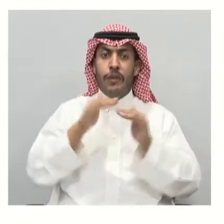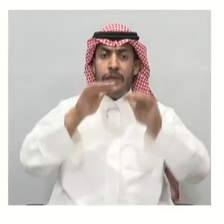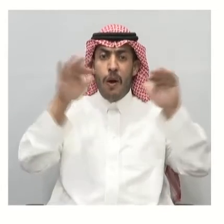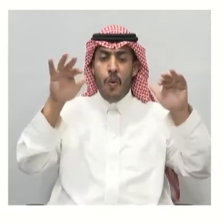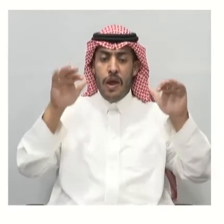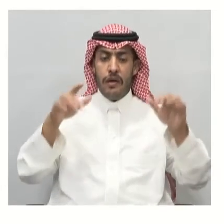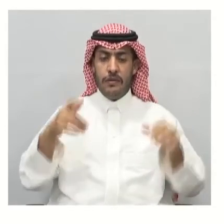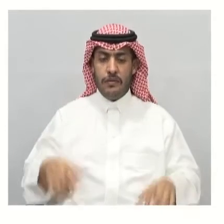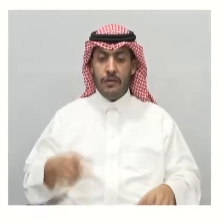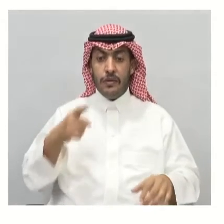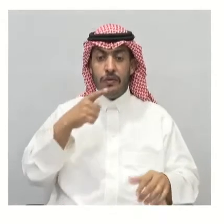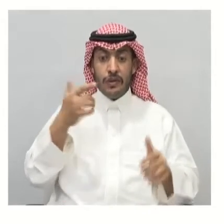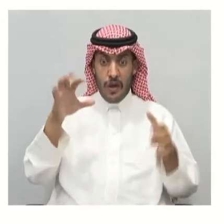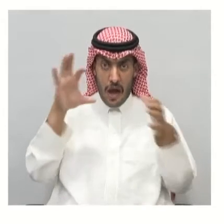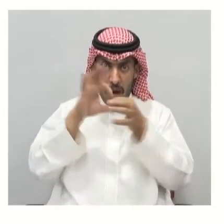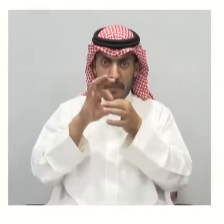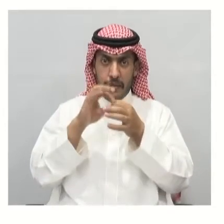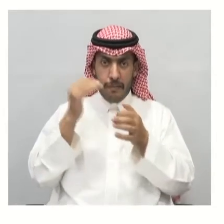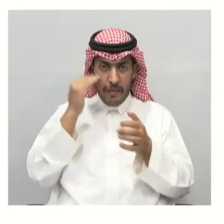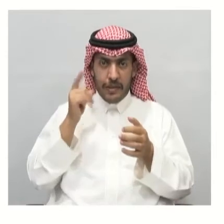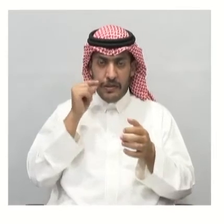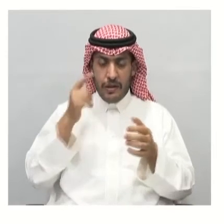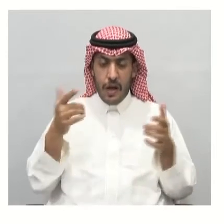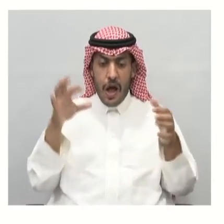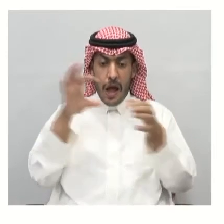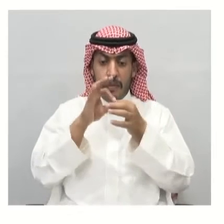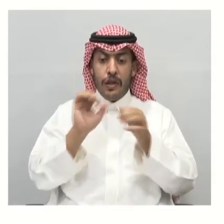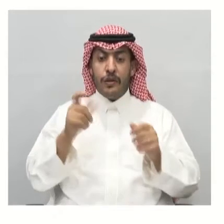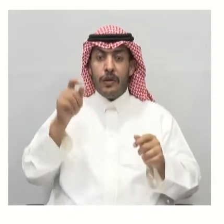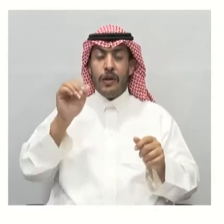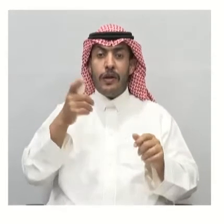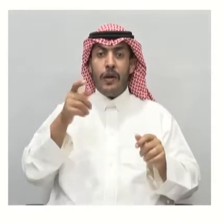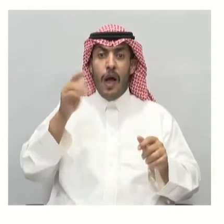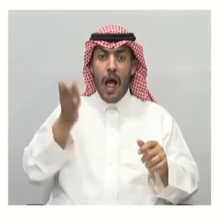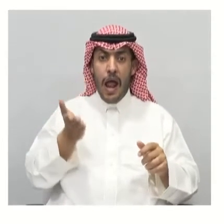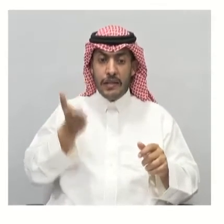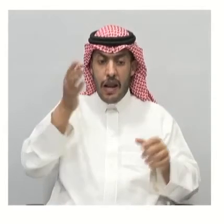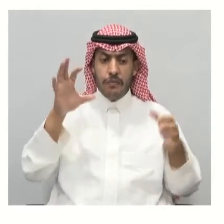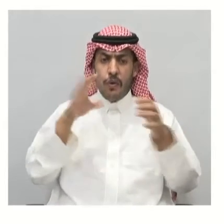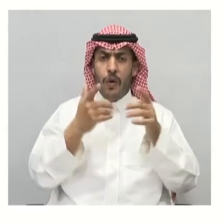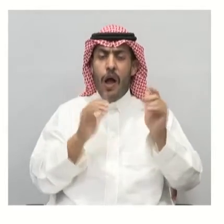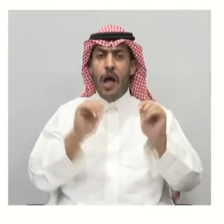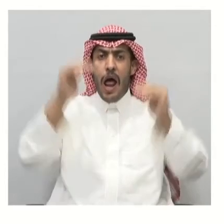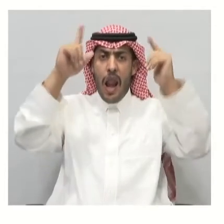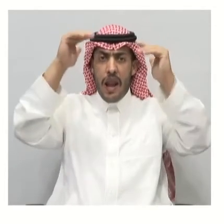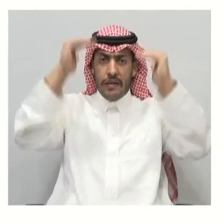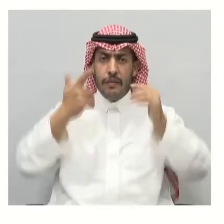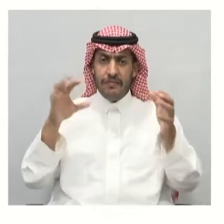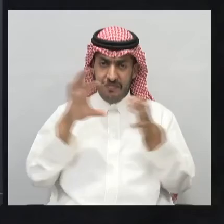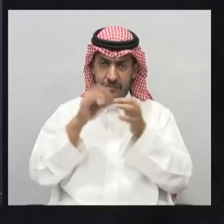يقول اربط واربطي بين الانبياء عليهم السلام والكتب السماويه التي انزلت